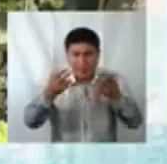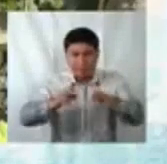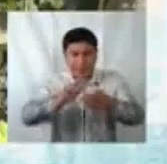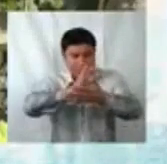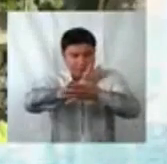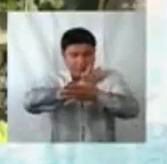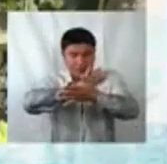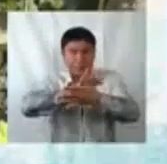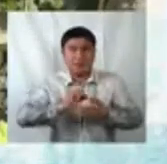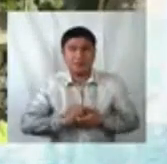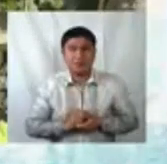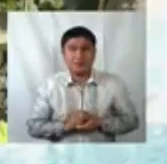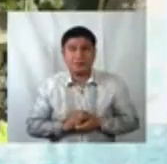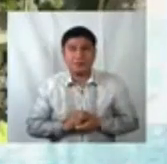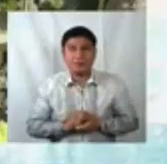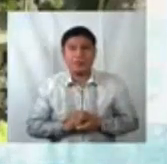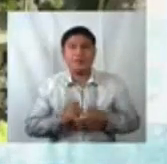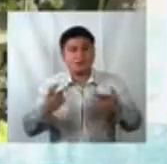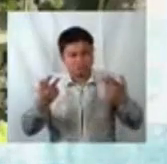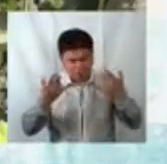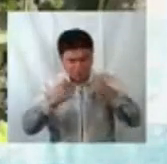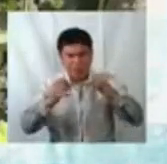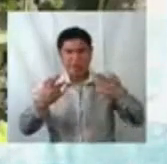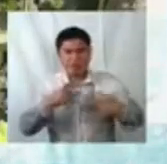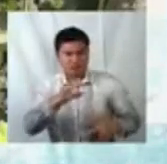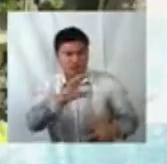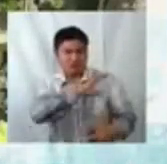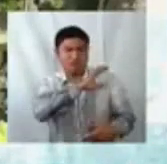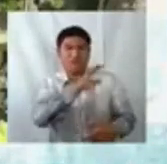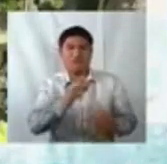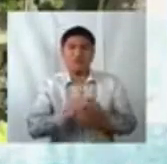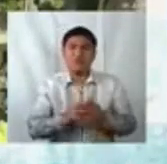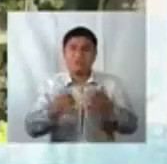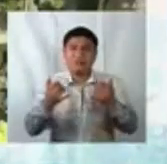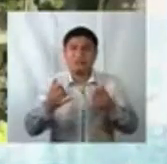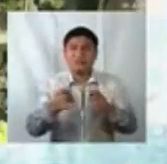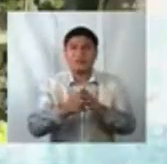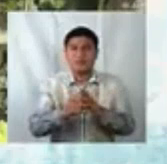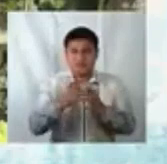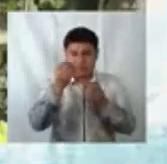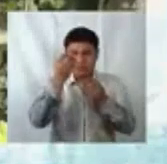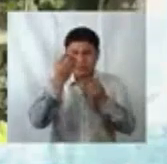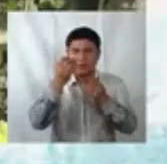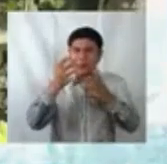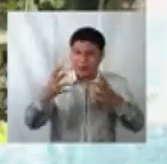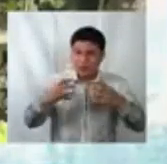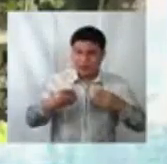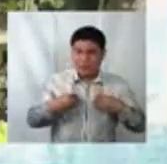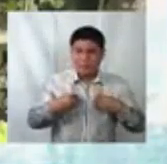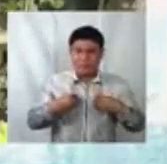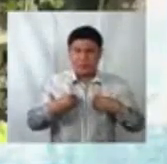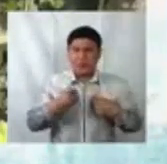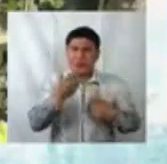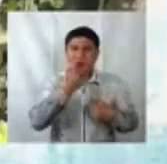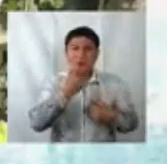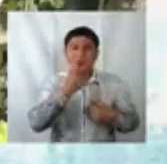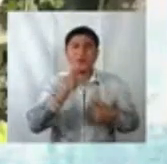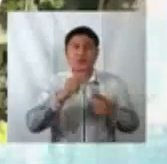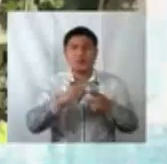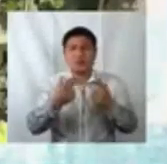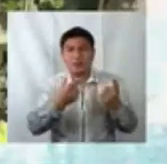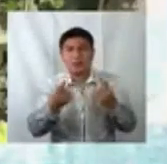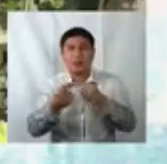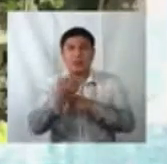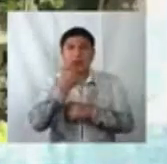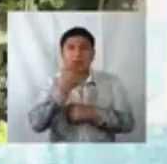may courage, katapangan upang aminin ang ating pagkakamali at itama ang ating mga mali at gawin